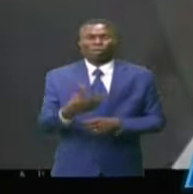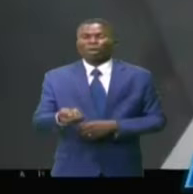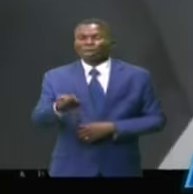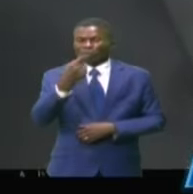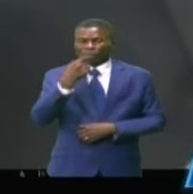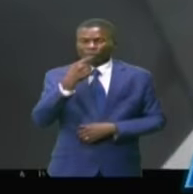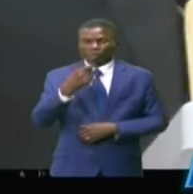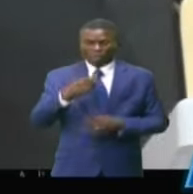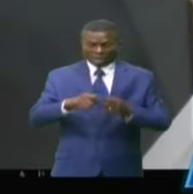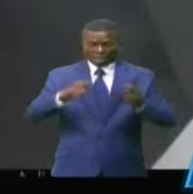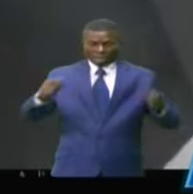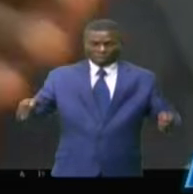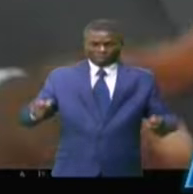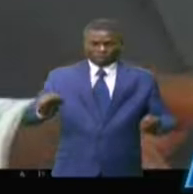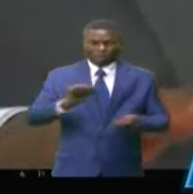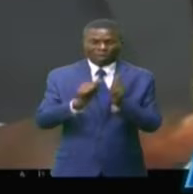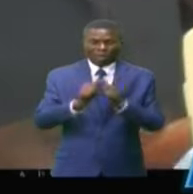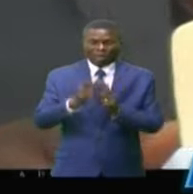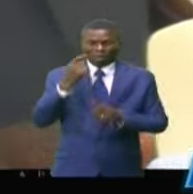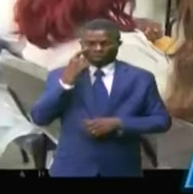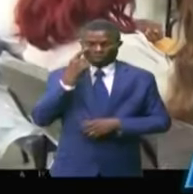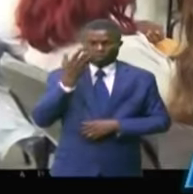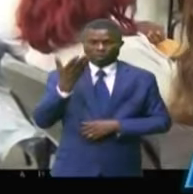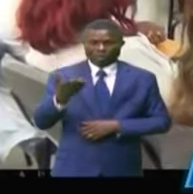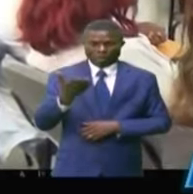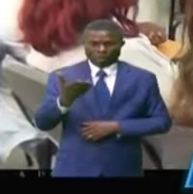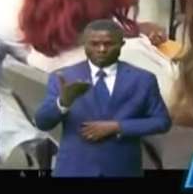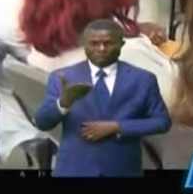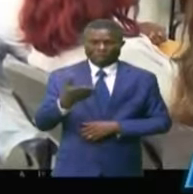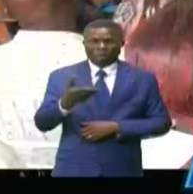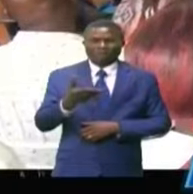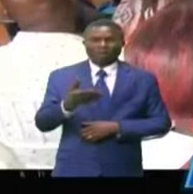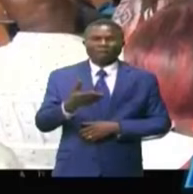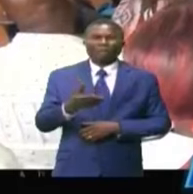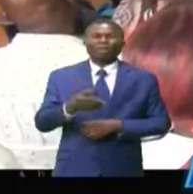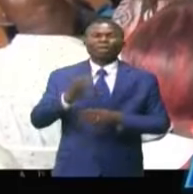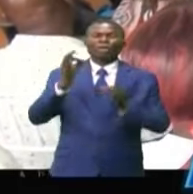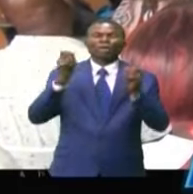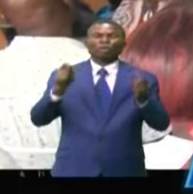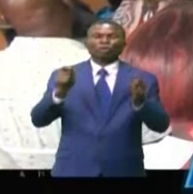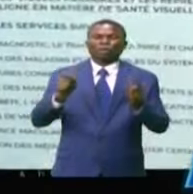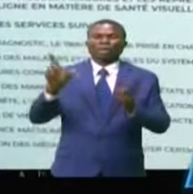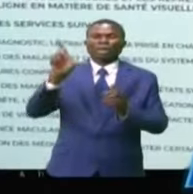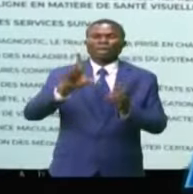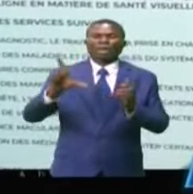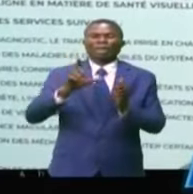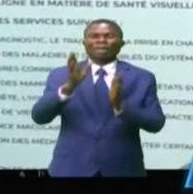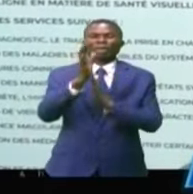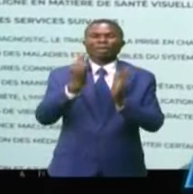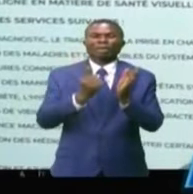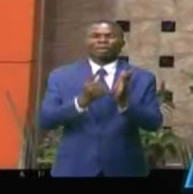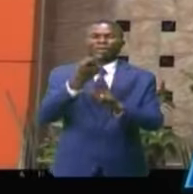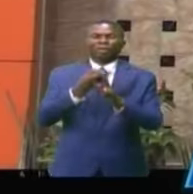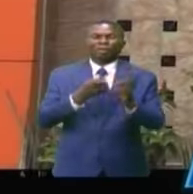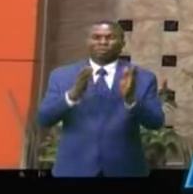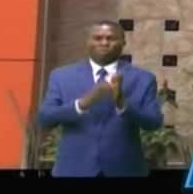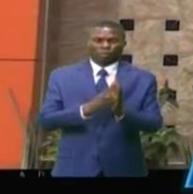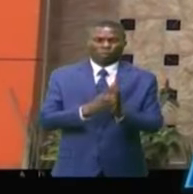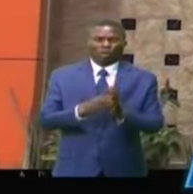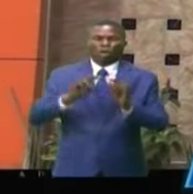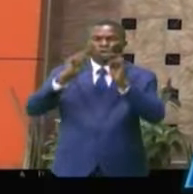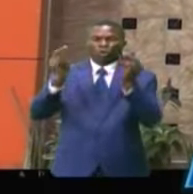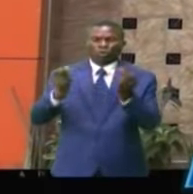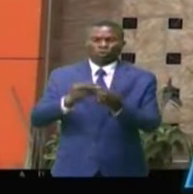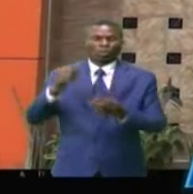destinés à mesurer les propriétés optiques de l'œil, était au cœur d'un point de presse tenu le lundi 16 octobre par Horizon Ophthalmic and